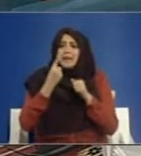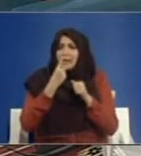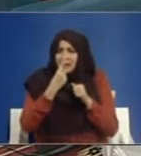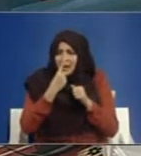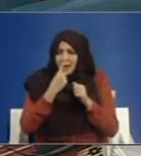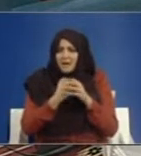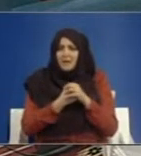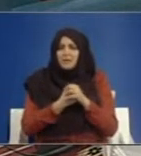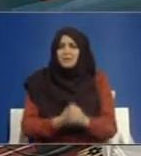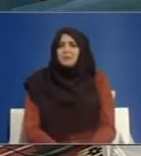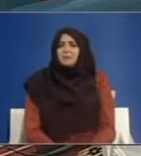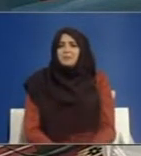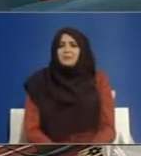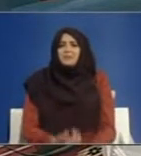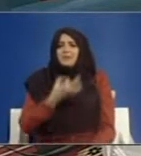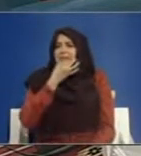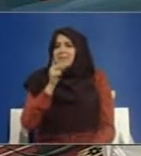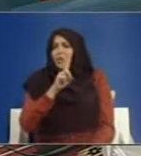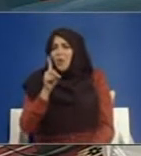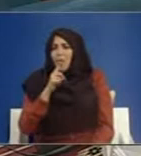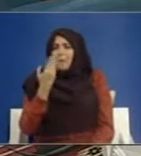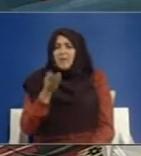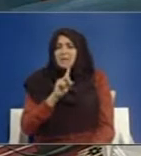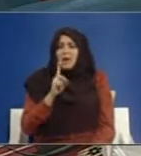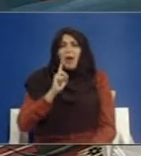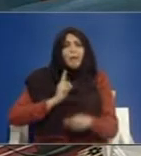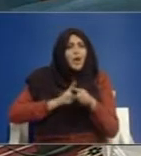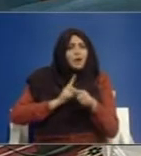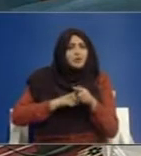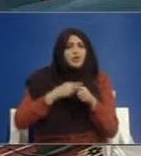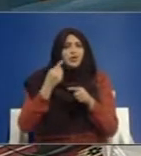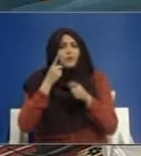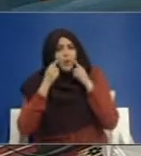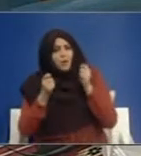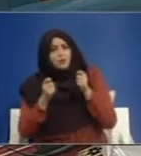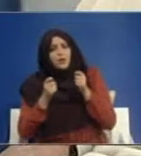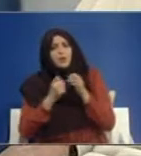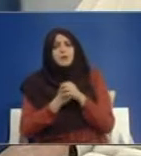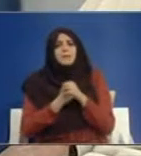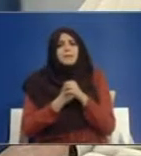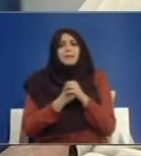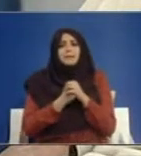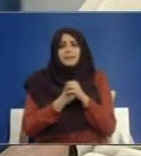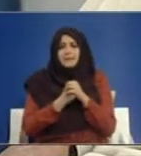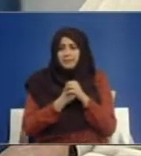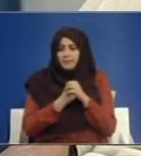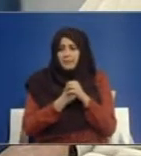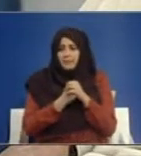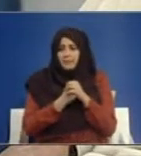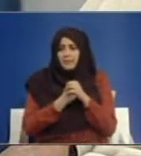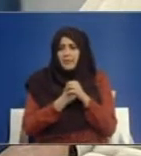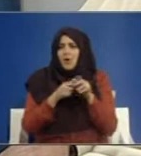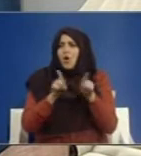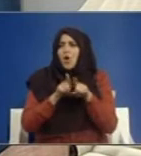ويزجر عنها ويرضى عنها ويحذر منها يعني يوصل به إلى